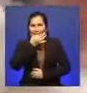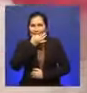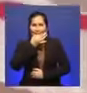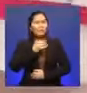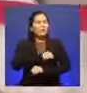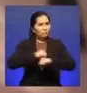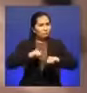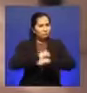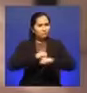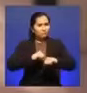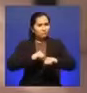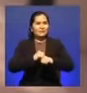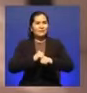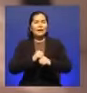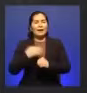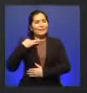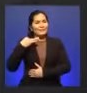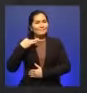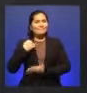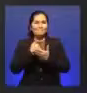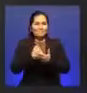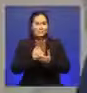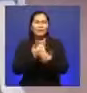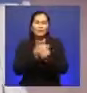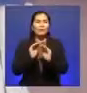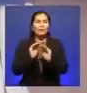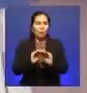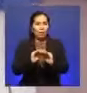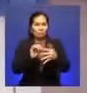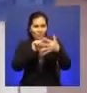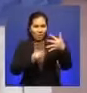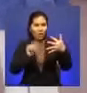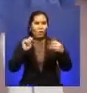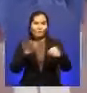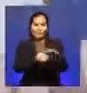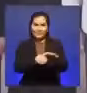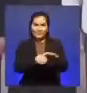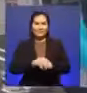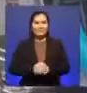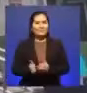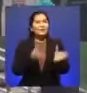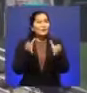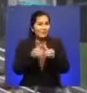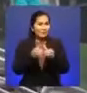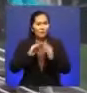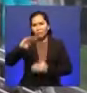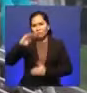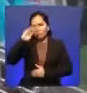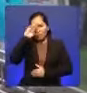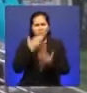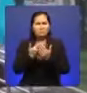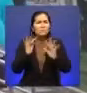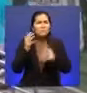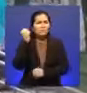พออกกำลังกายออาสาและออมครับไม่ใช่แค่ผู้สูงอายุเท่านั้นนะครับแม้แต่ผู้ป่วยที่ยากจน